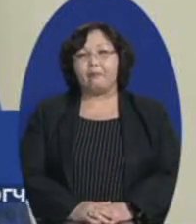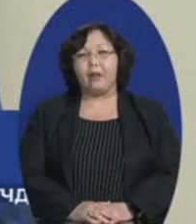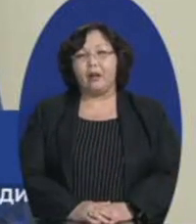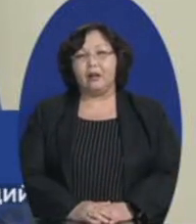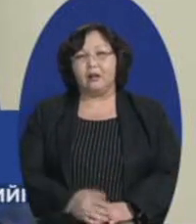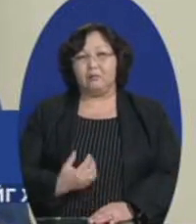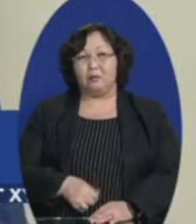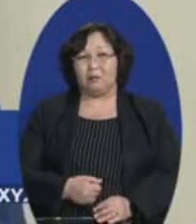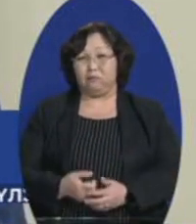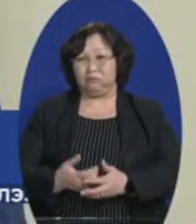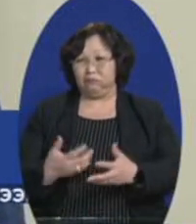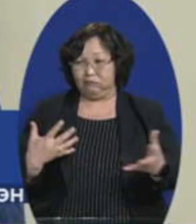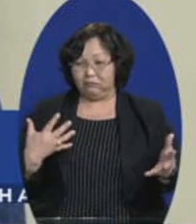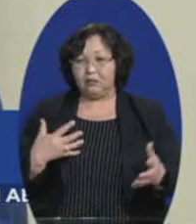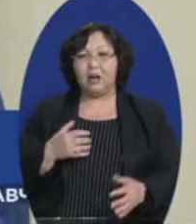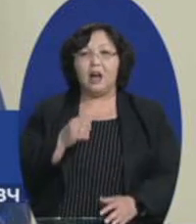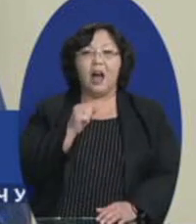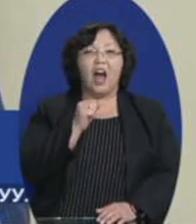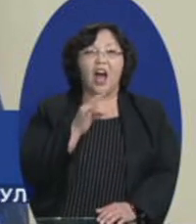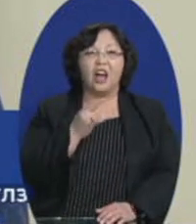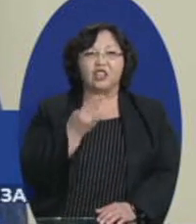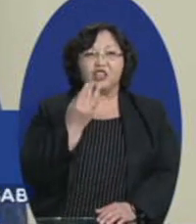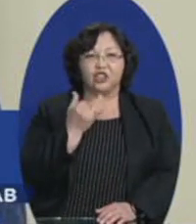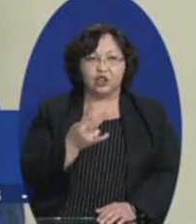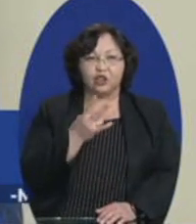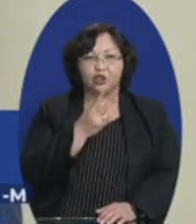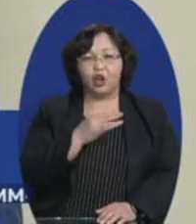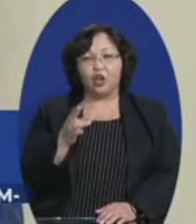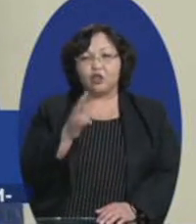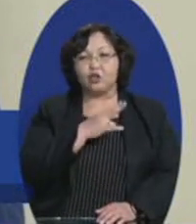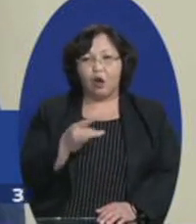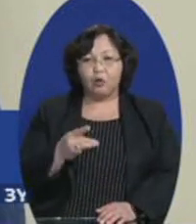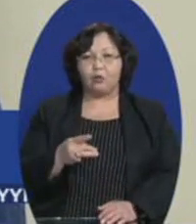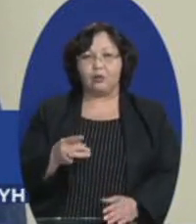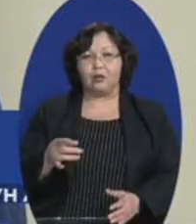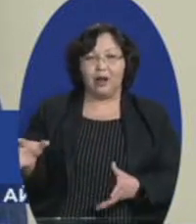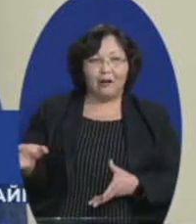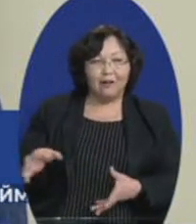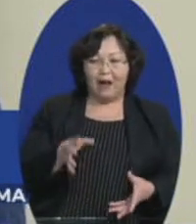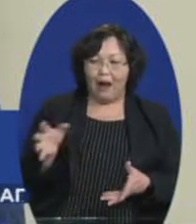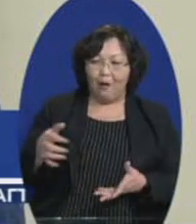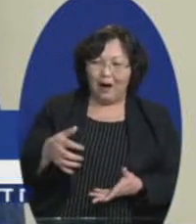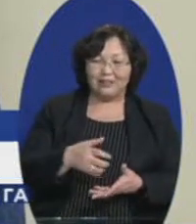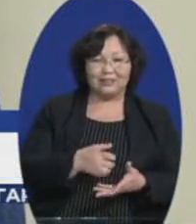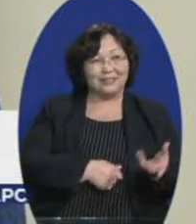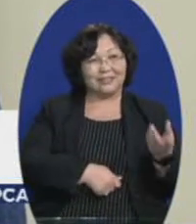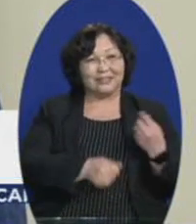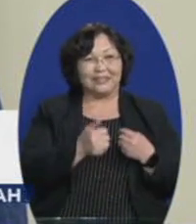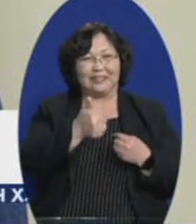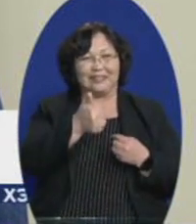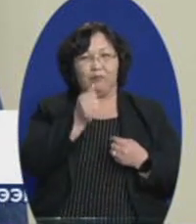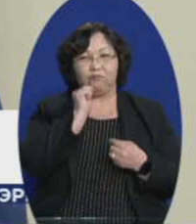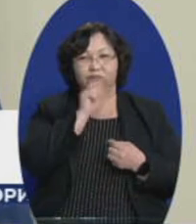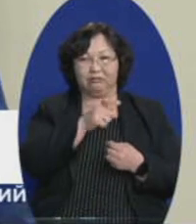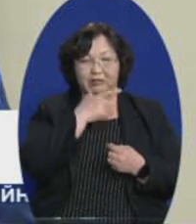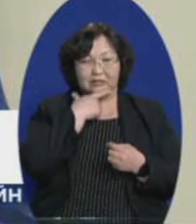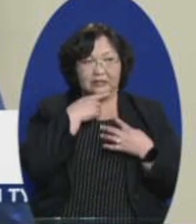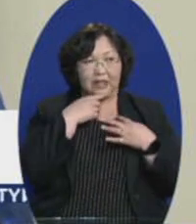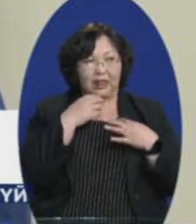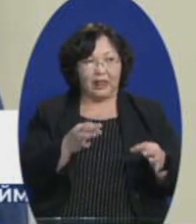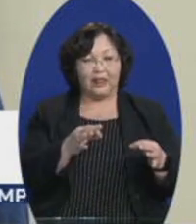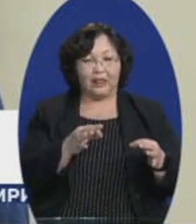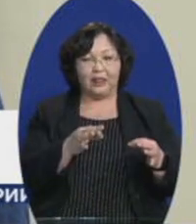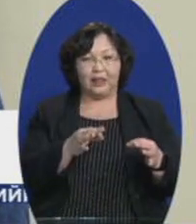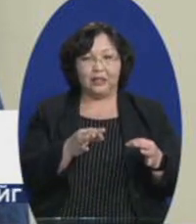бас арьс шир ноос нолуурын одоо үн түүхийн үн төдийлөн сайн байхгүй. Тийм учраас одоо